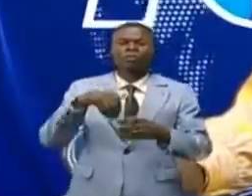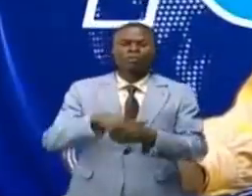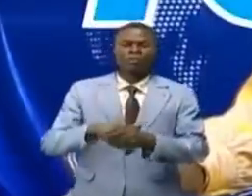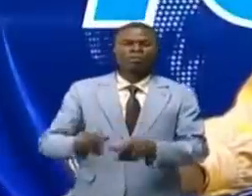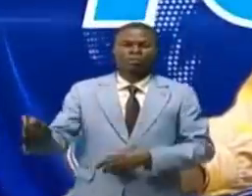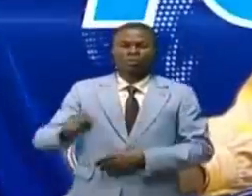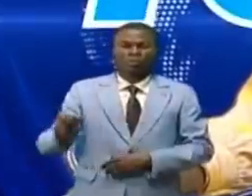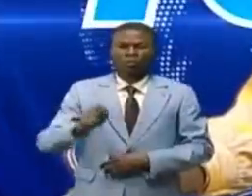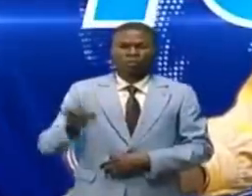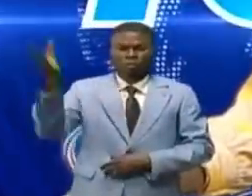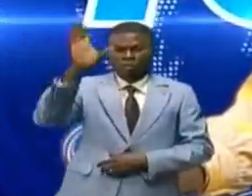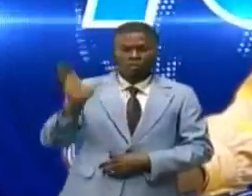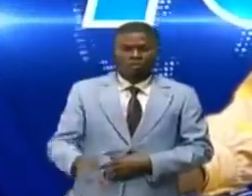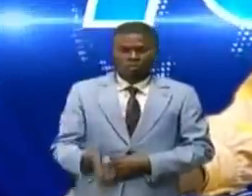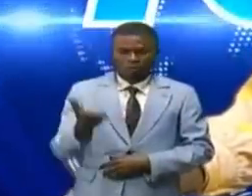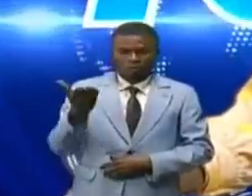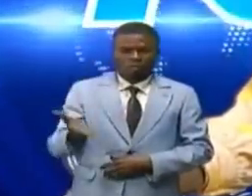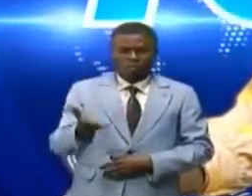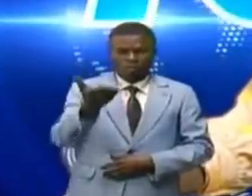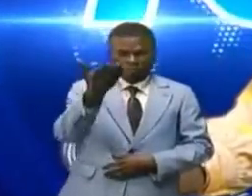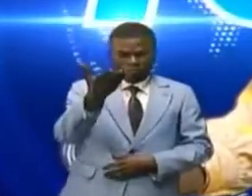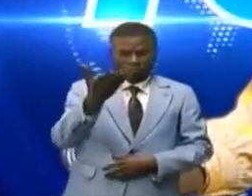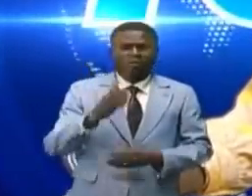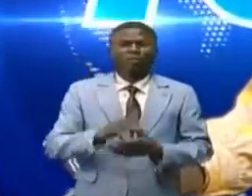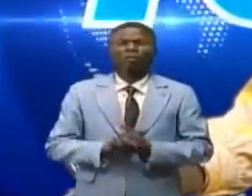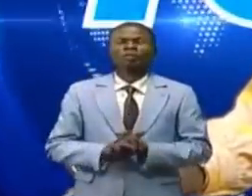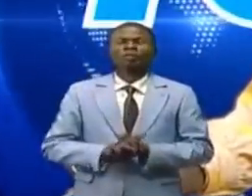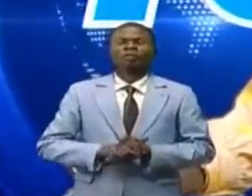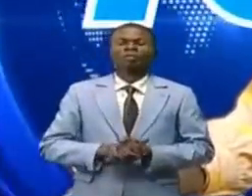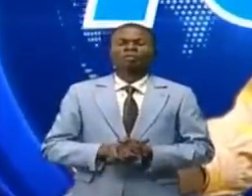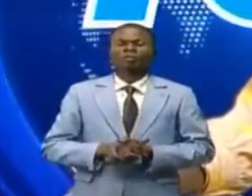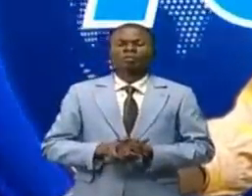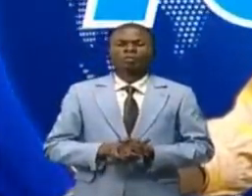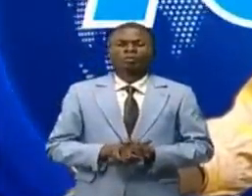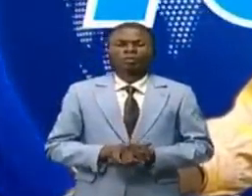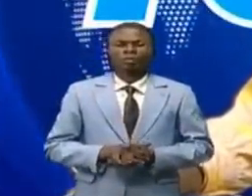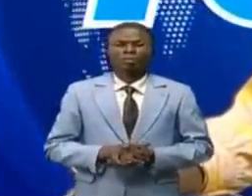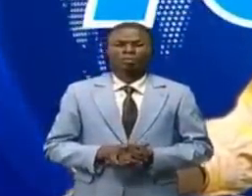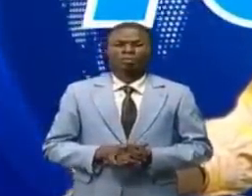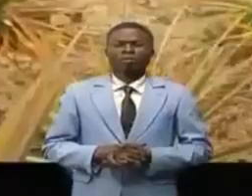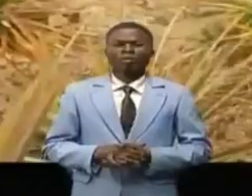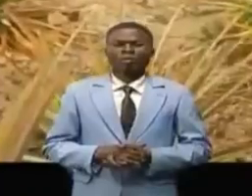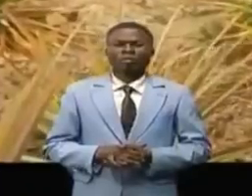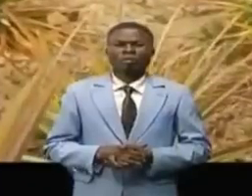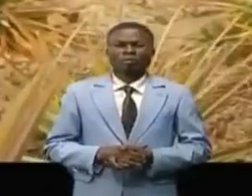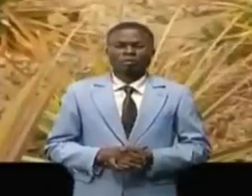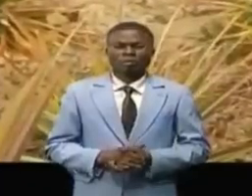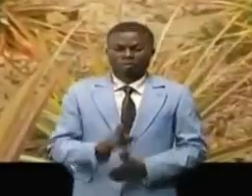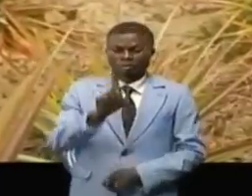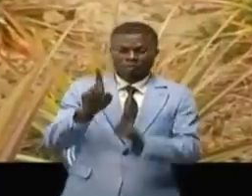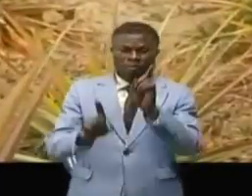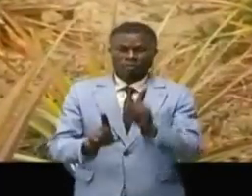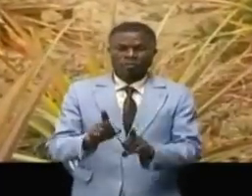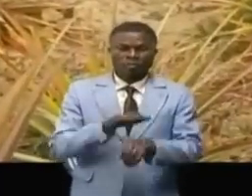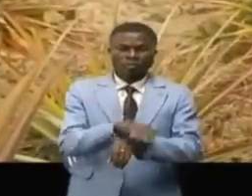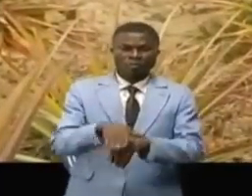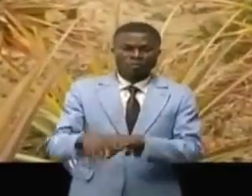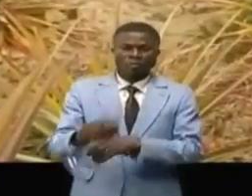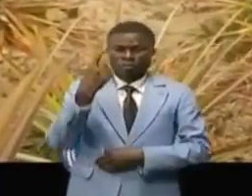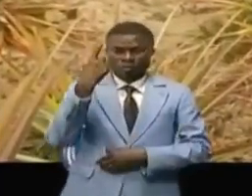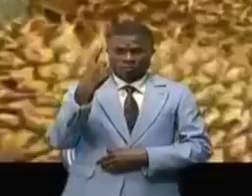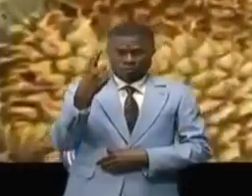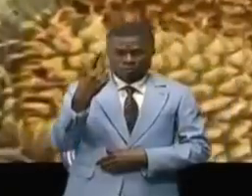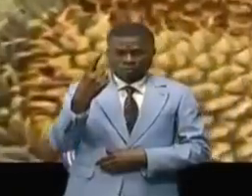les territoires des sonores sont là dans le Congo central redépendant nous en parle dans ce reportage un seul pied dans la main avec plus ou moins